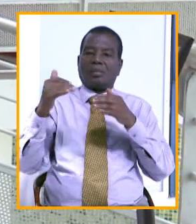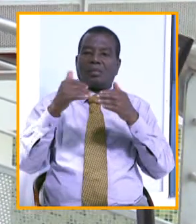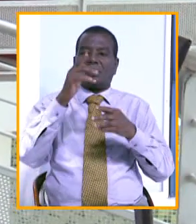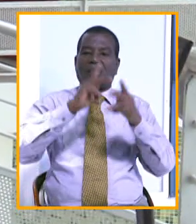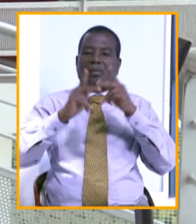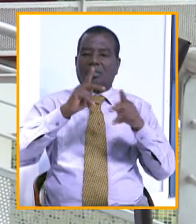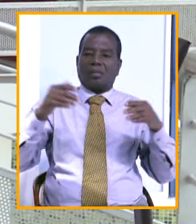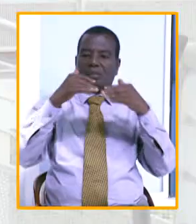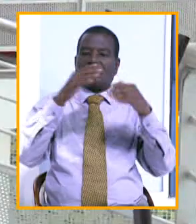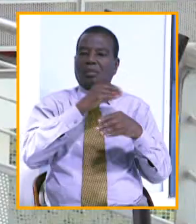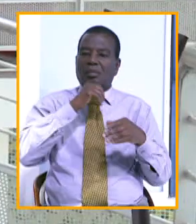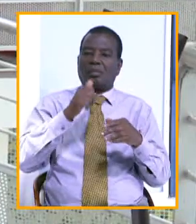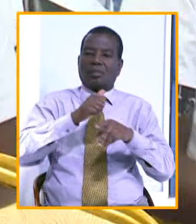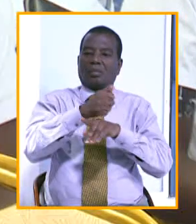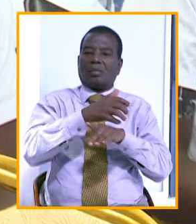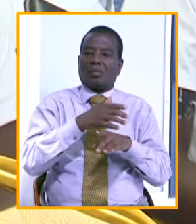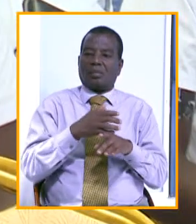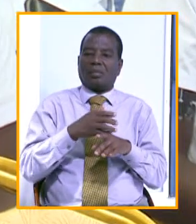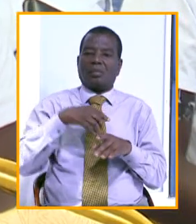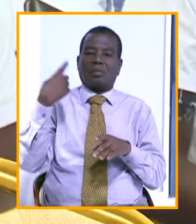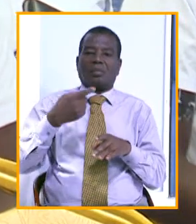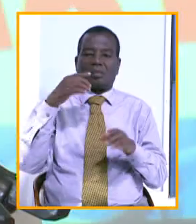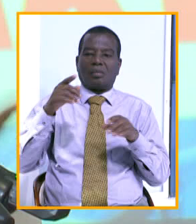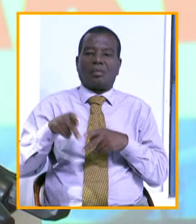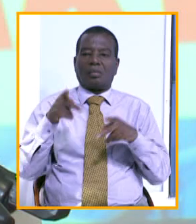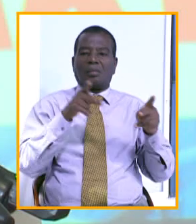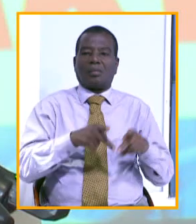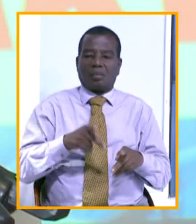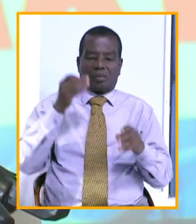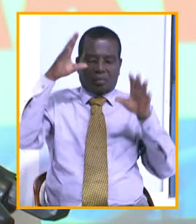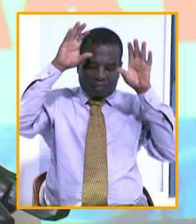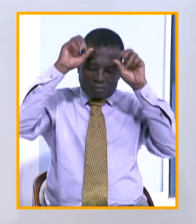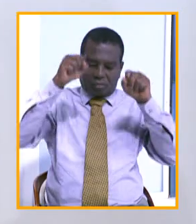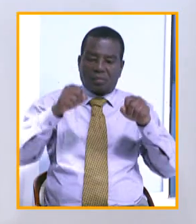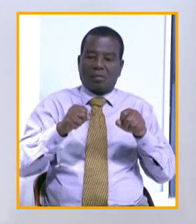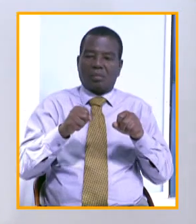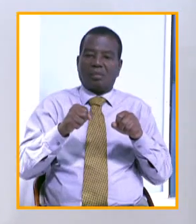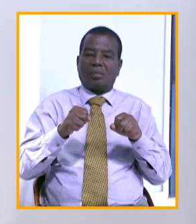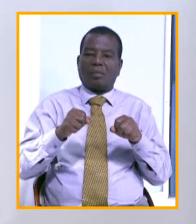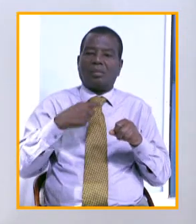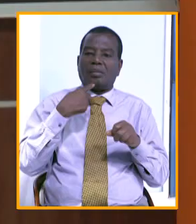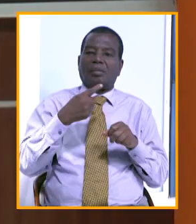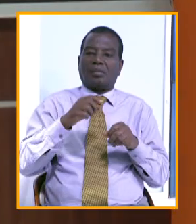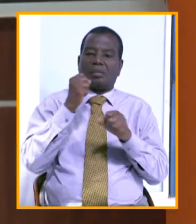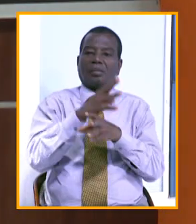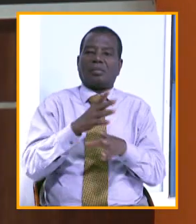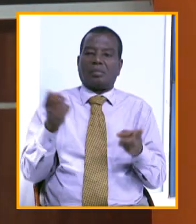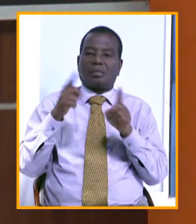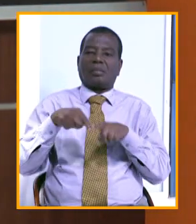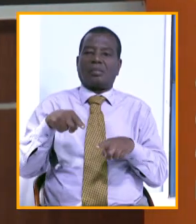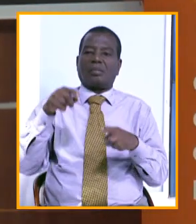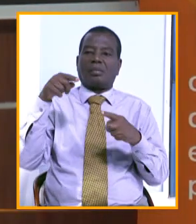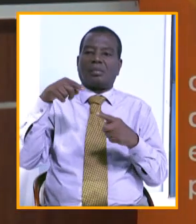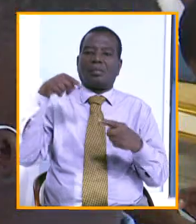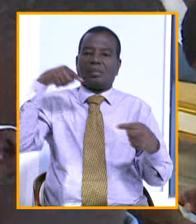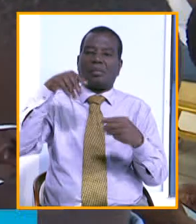ça veut dire qu'il ne faut pas abuser également des usagers. Toujours selon le président de cette fêtière, Jean-Baptiste Kofi, il a dit sa détermination quant à la lutte pour la